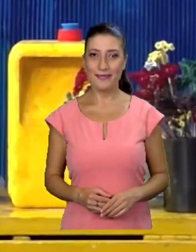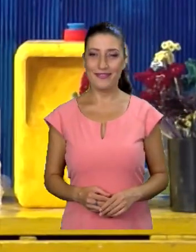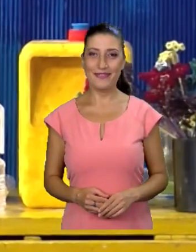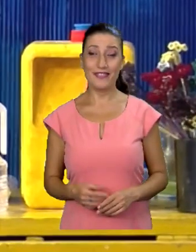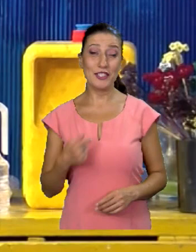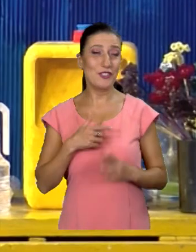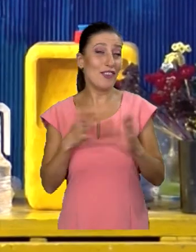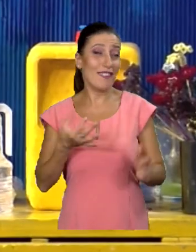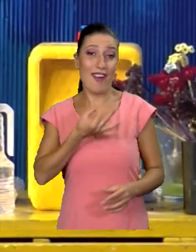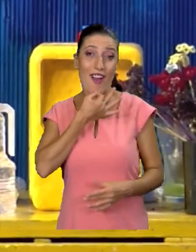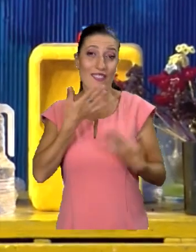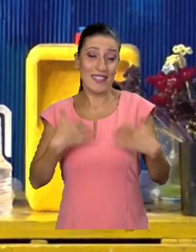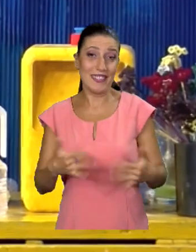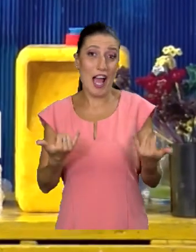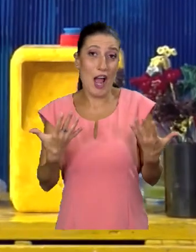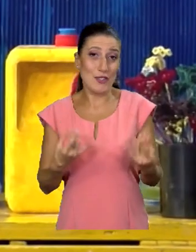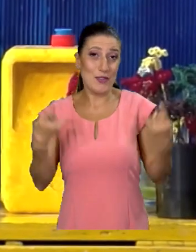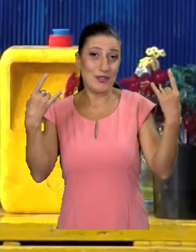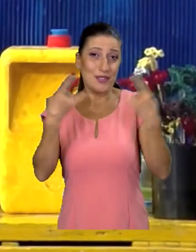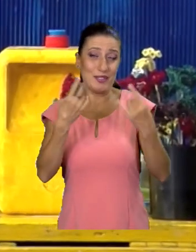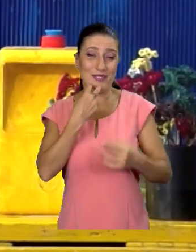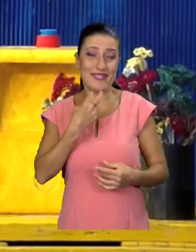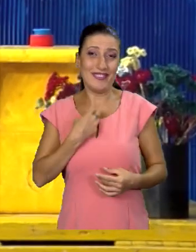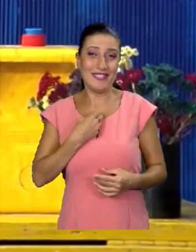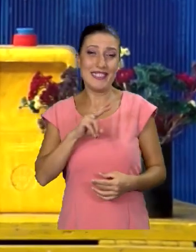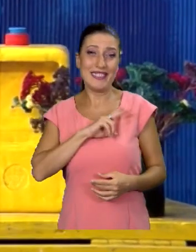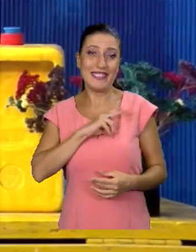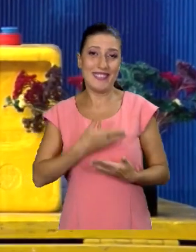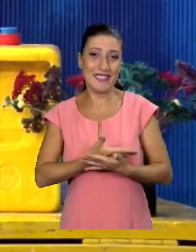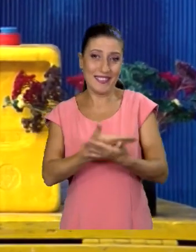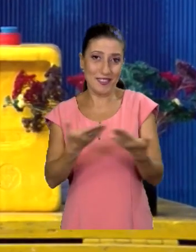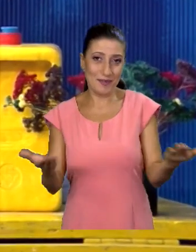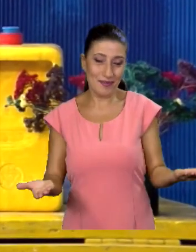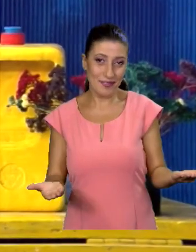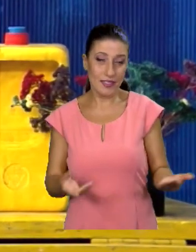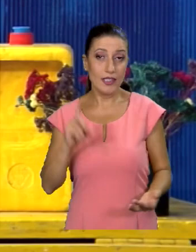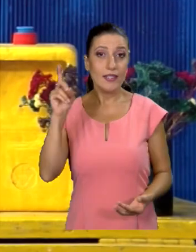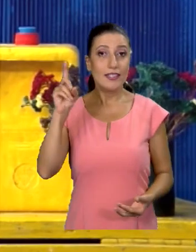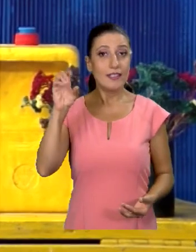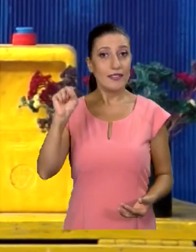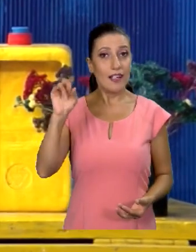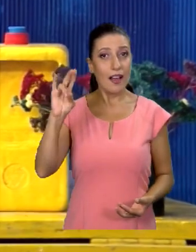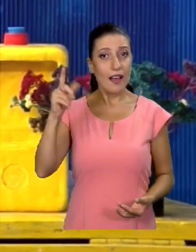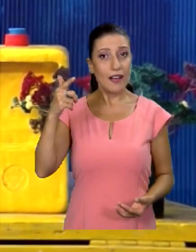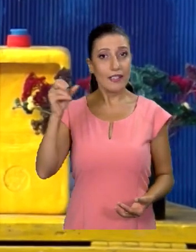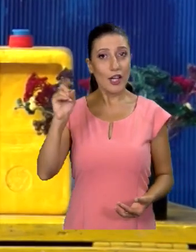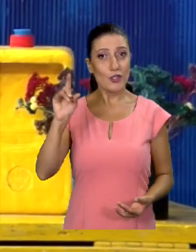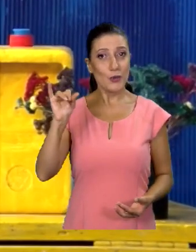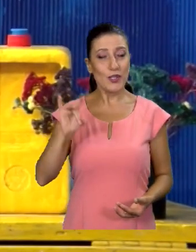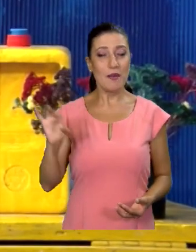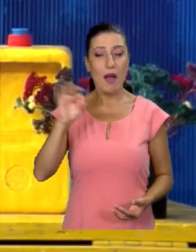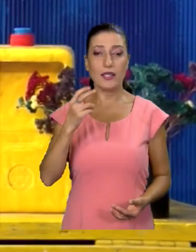Շատ հավանեցի այսօրվա մեր հաղորդումը սիրելի պստիկներ ու մեծիկներ հատկապես Զանգեզուրի մասին երգն ու